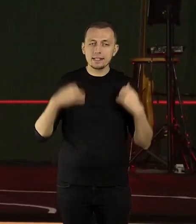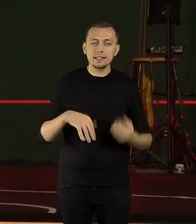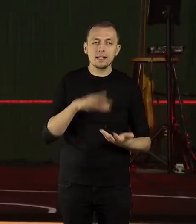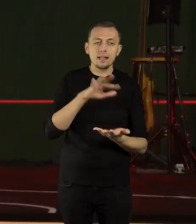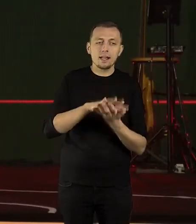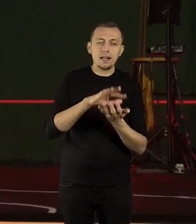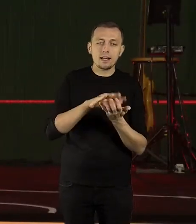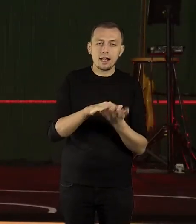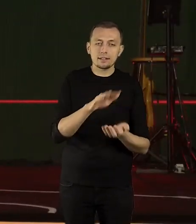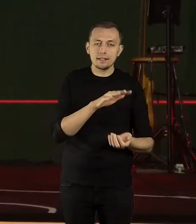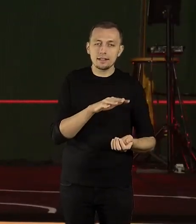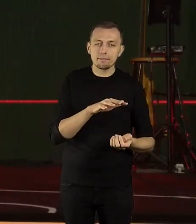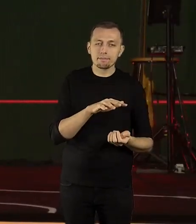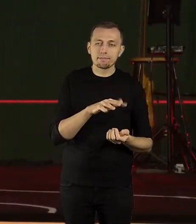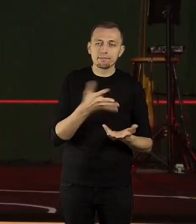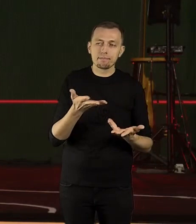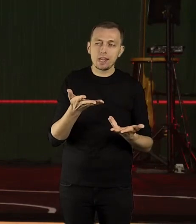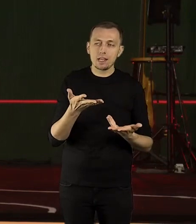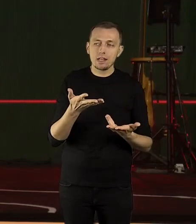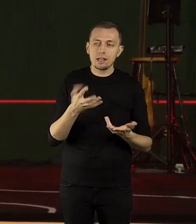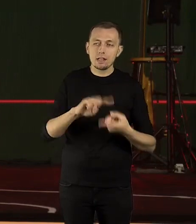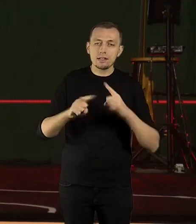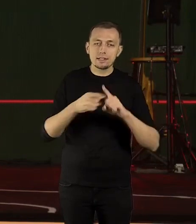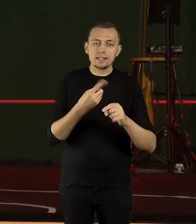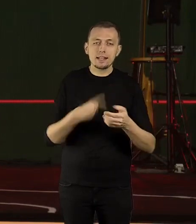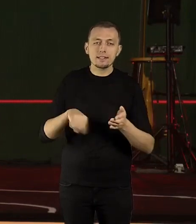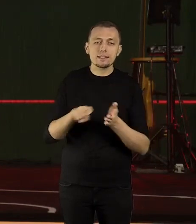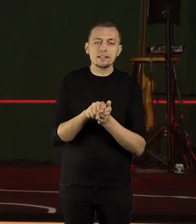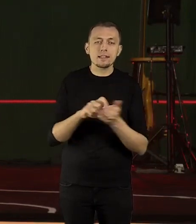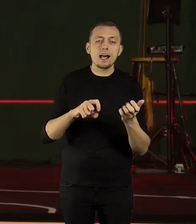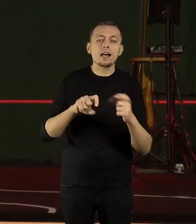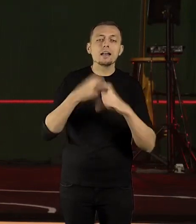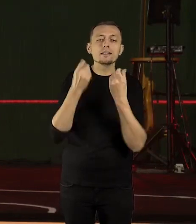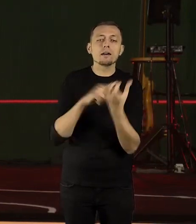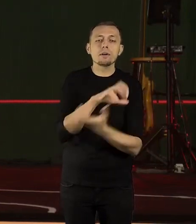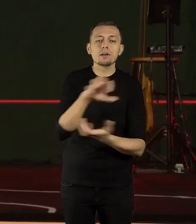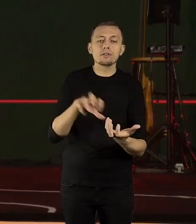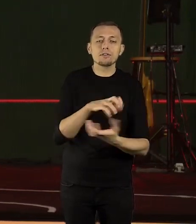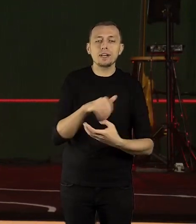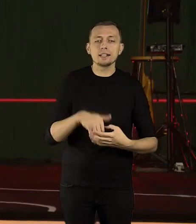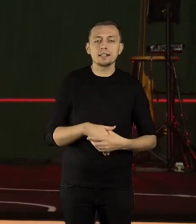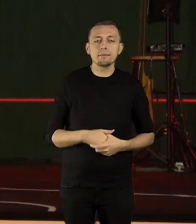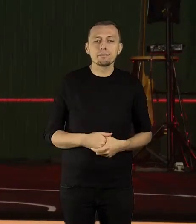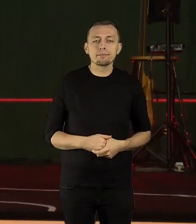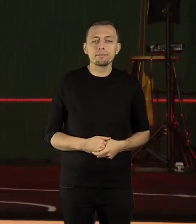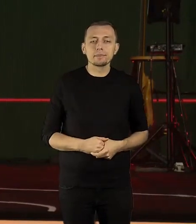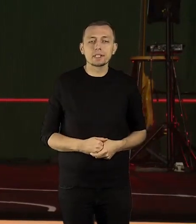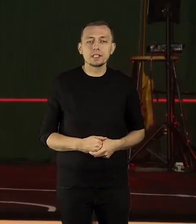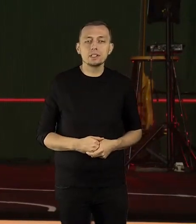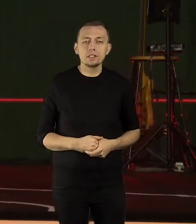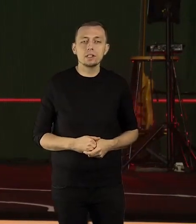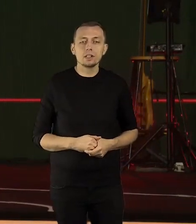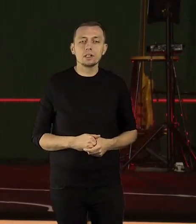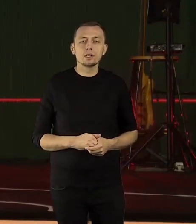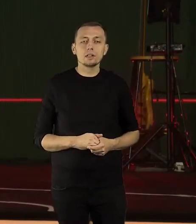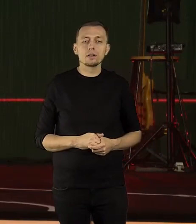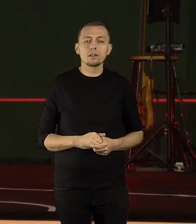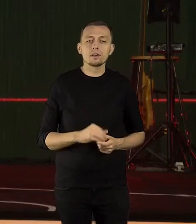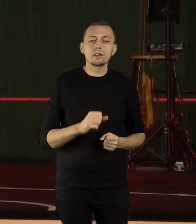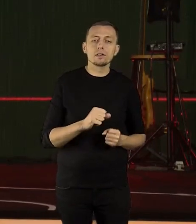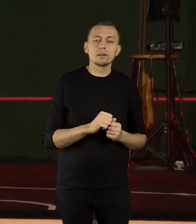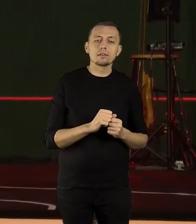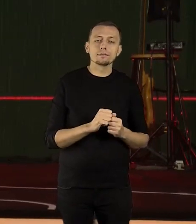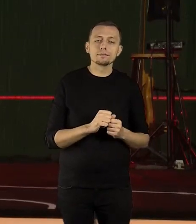to, że obie te zwrotki kończą się odniesieniem do tego samego. Odniesieniem do